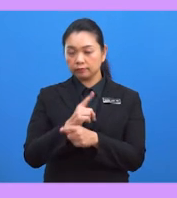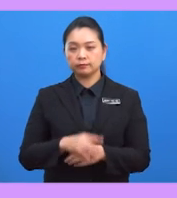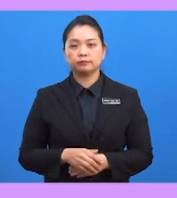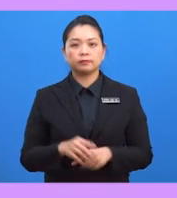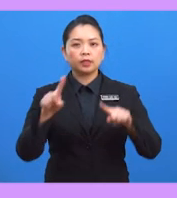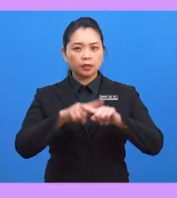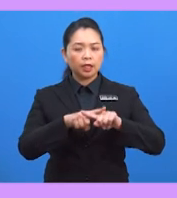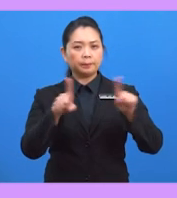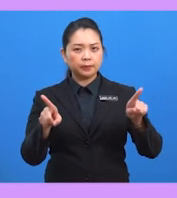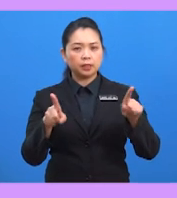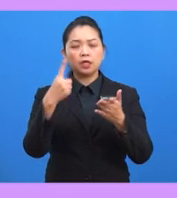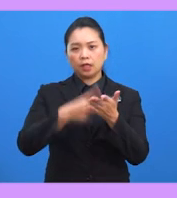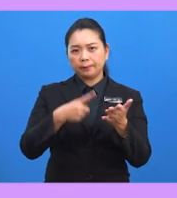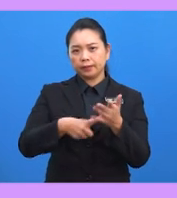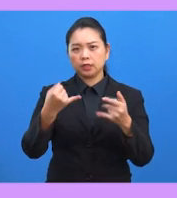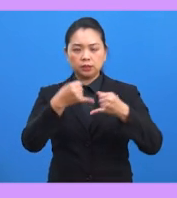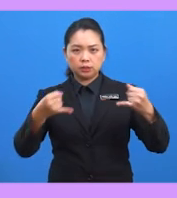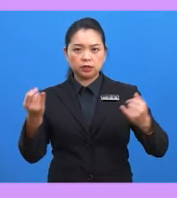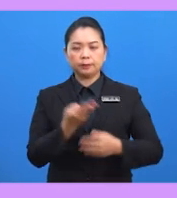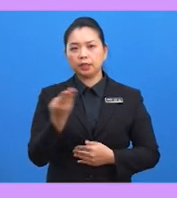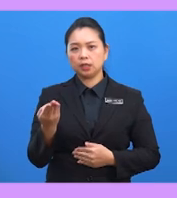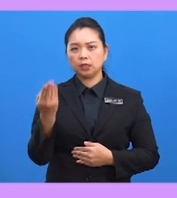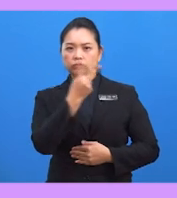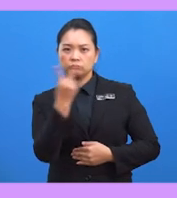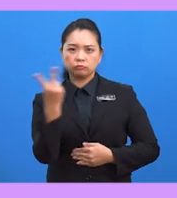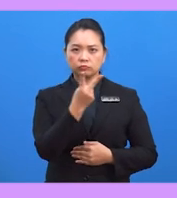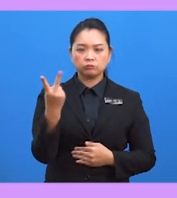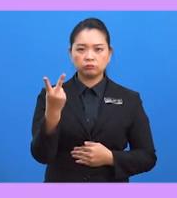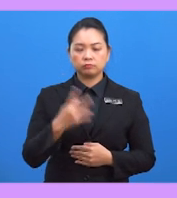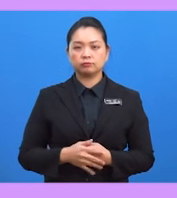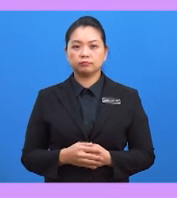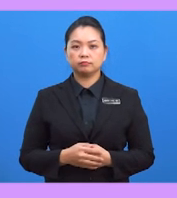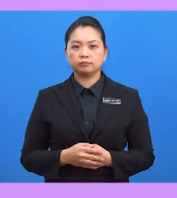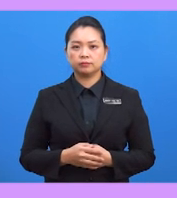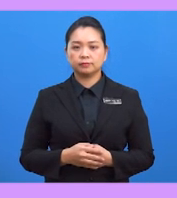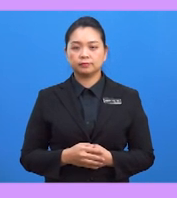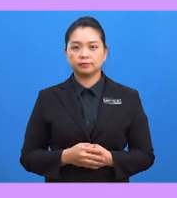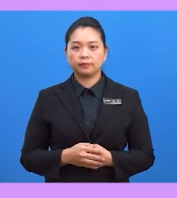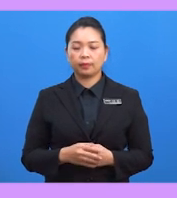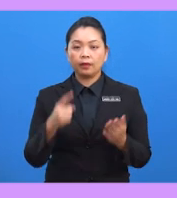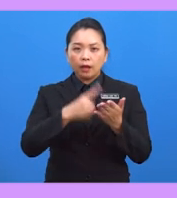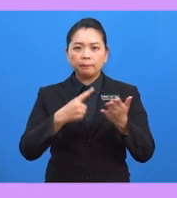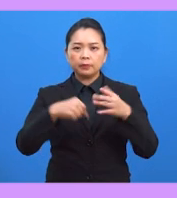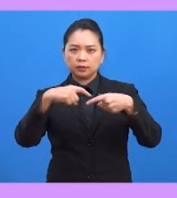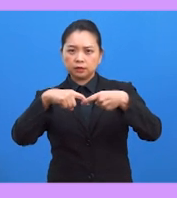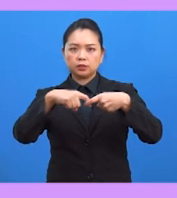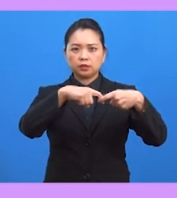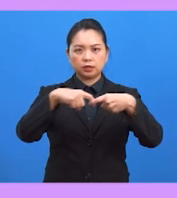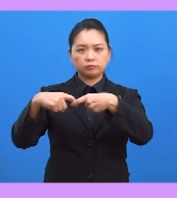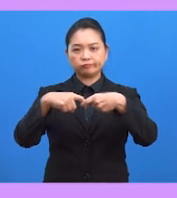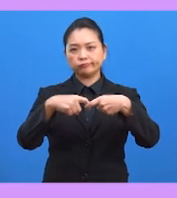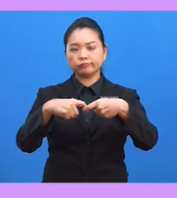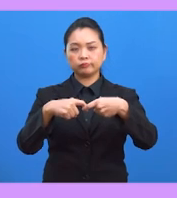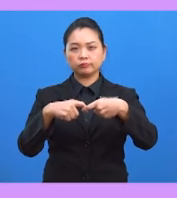Tapi, apakah jenis barang bagi kedua-dua gambar di atas? Apakah kaitan gambar